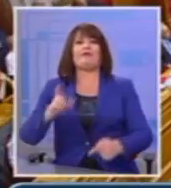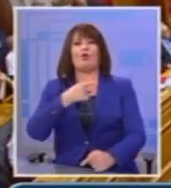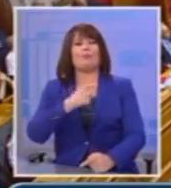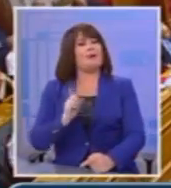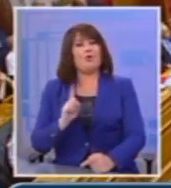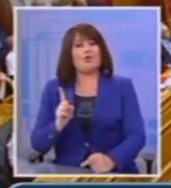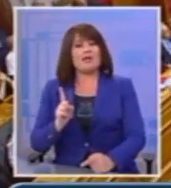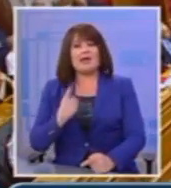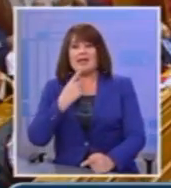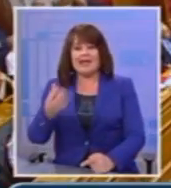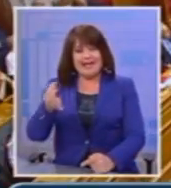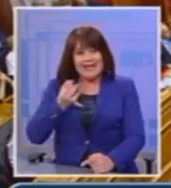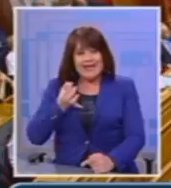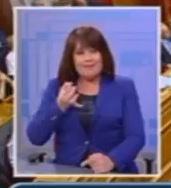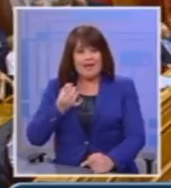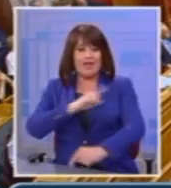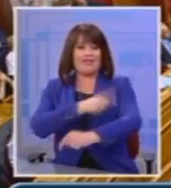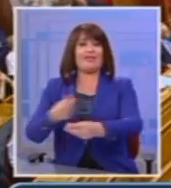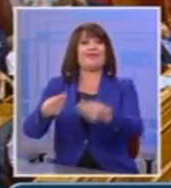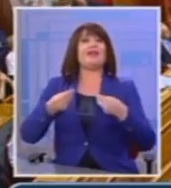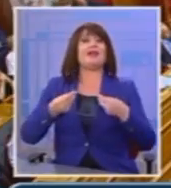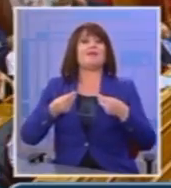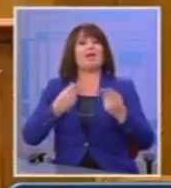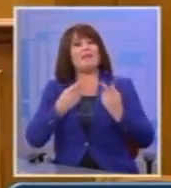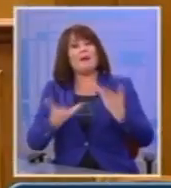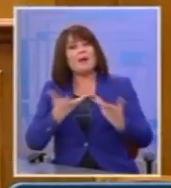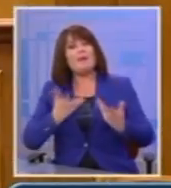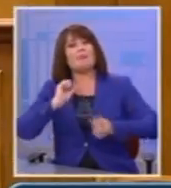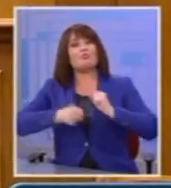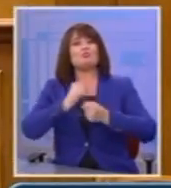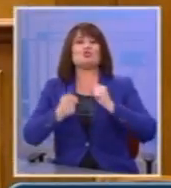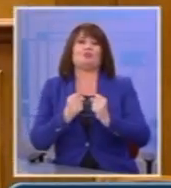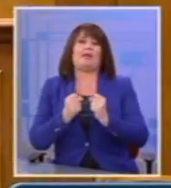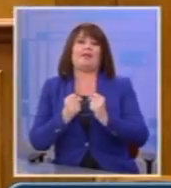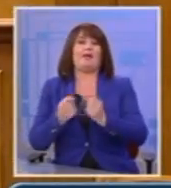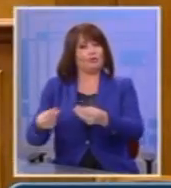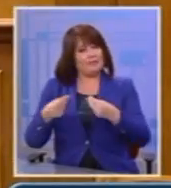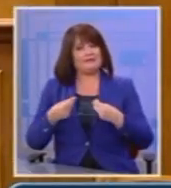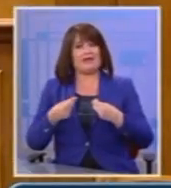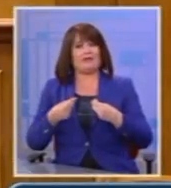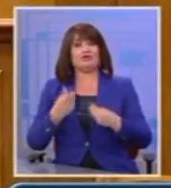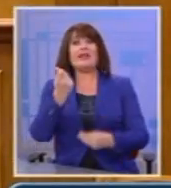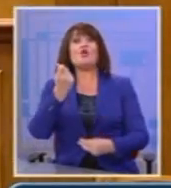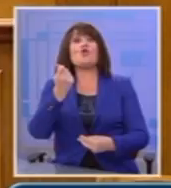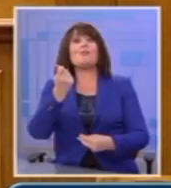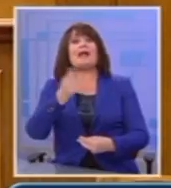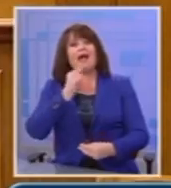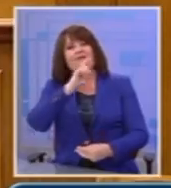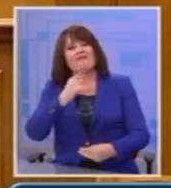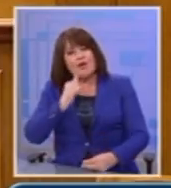Έδωσε εντολή ενίσχυσης της διαπραγματευτικής προσπάθειας για μια οικονομικά βιώσιμη συμφωνία.